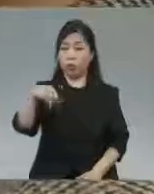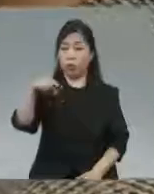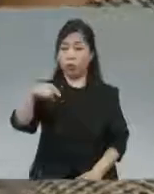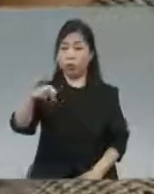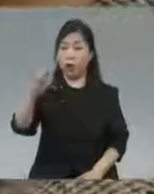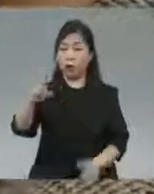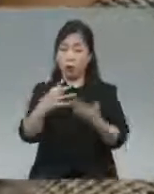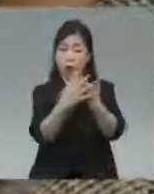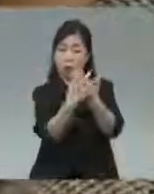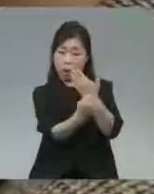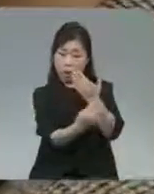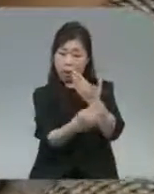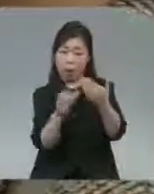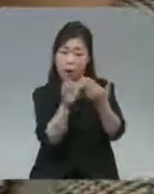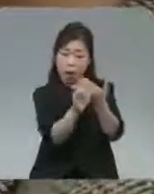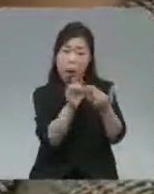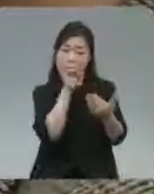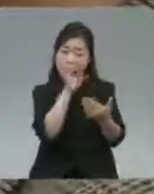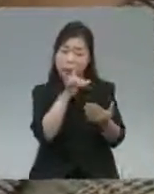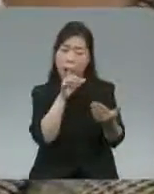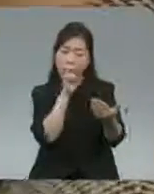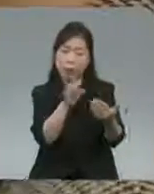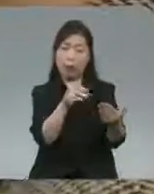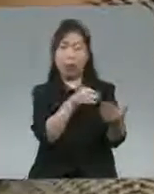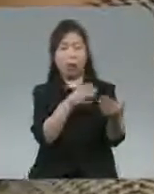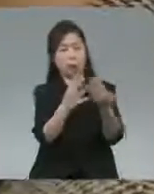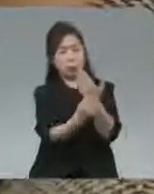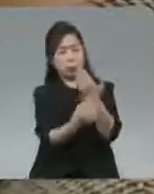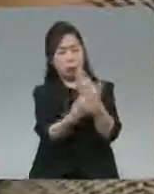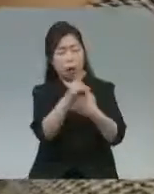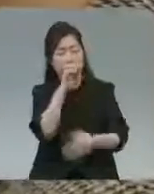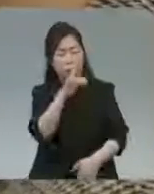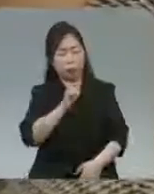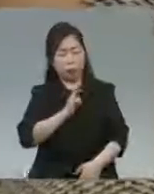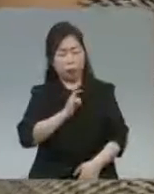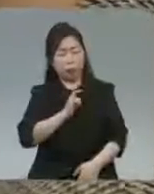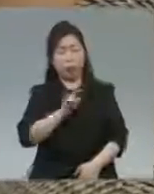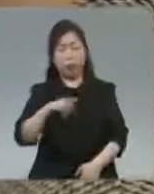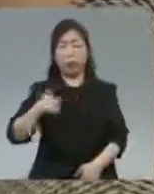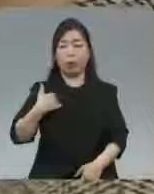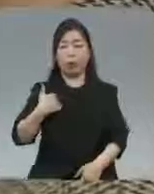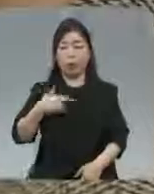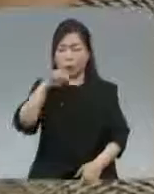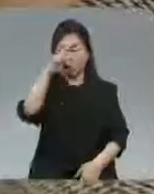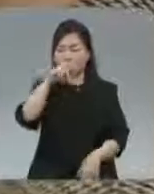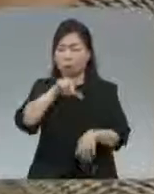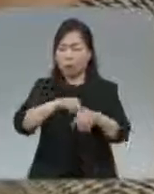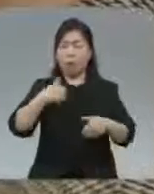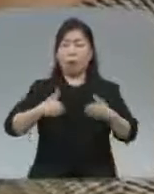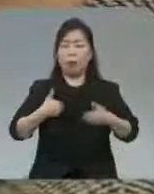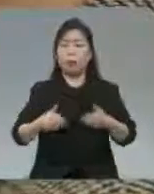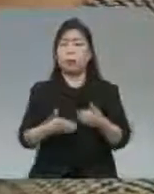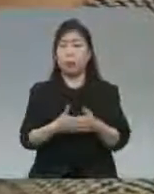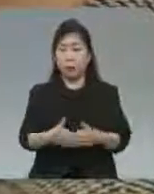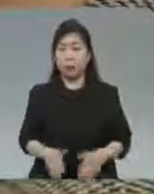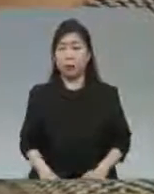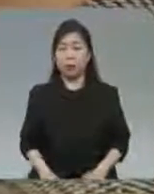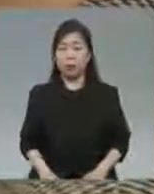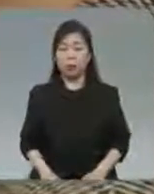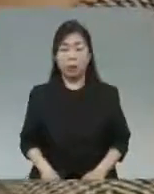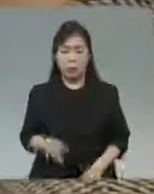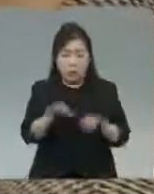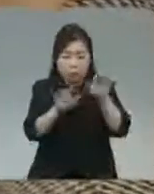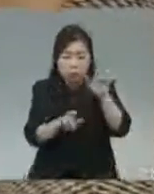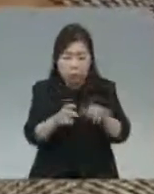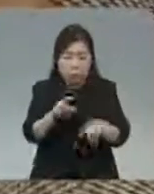menerima pesanan apapun Melalui aplikasi selain layanan internet Layanan Telepon selular juga tidak beroperasi sehingga